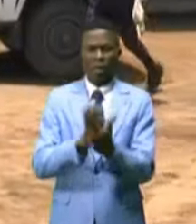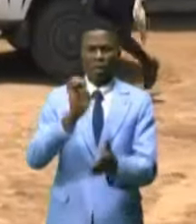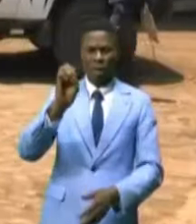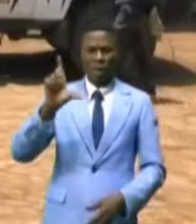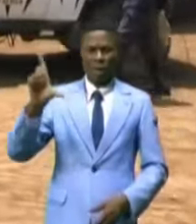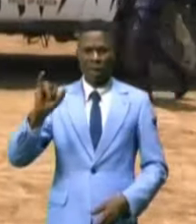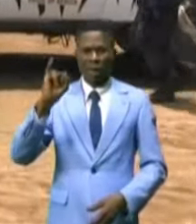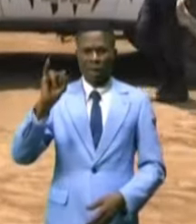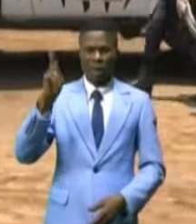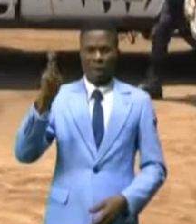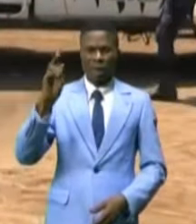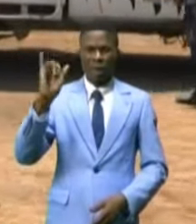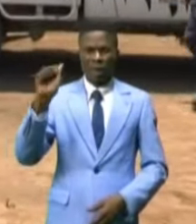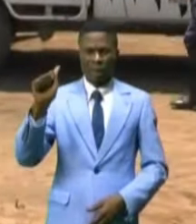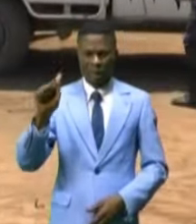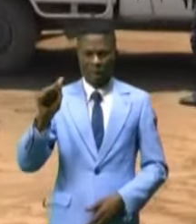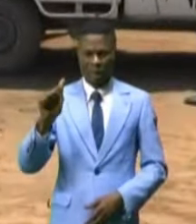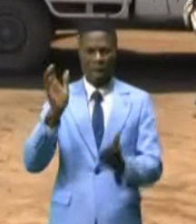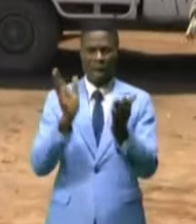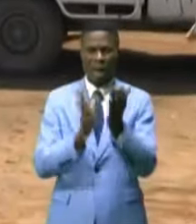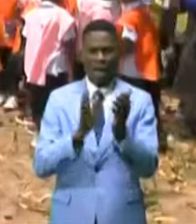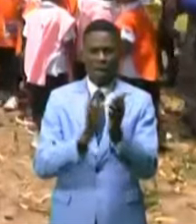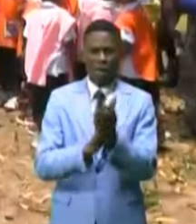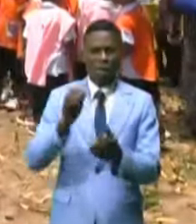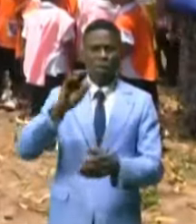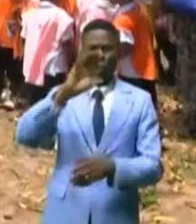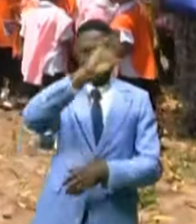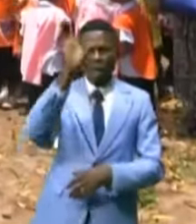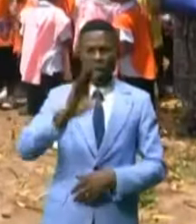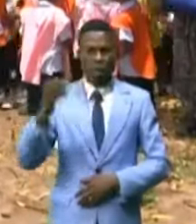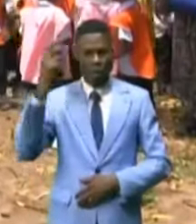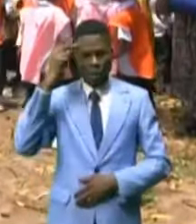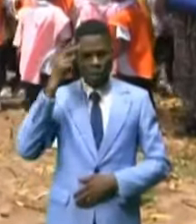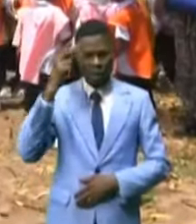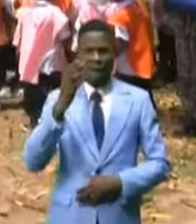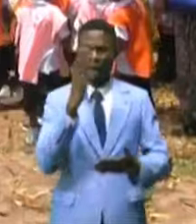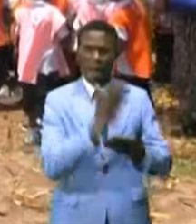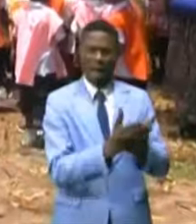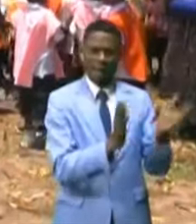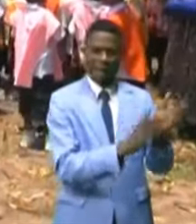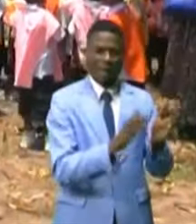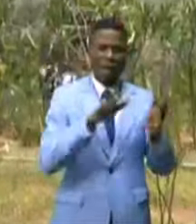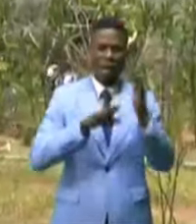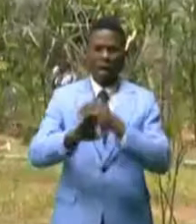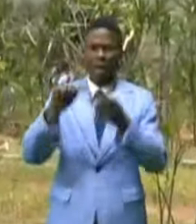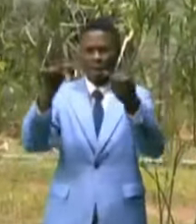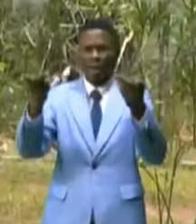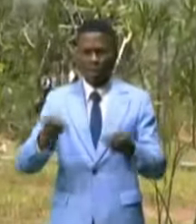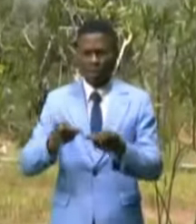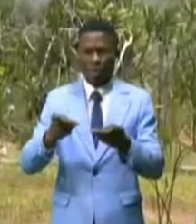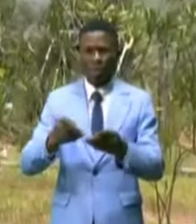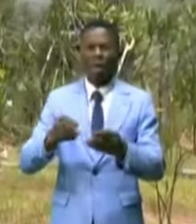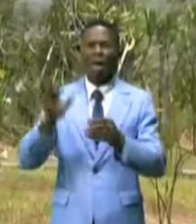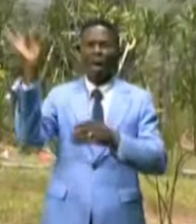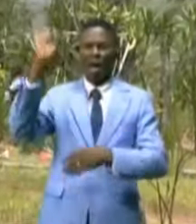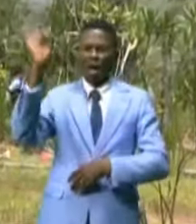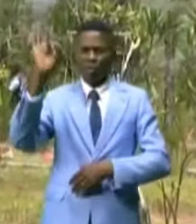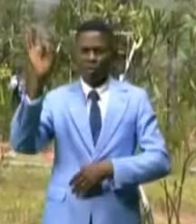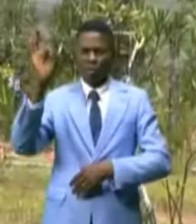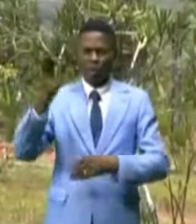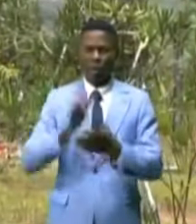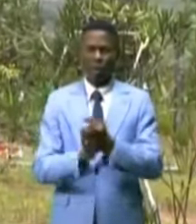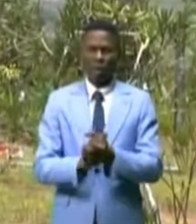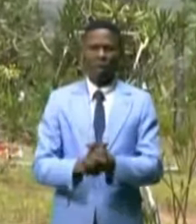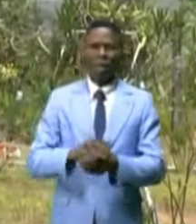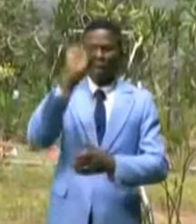commune d'Enjili ont abandonné leur salle de classe et banc pour un enseignement de transposition au parc animalier Kadima Sprite